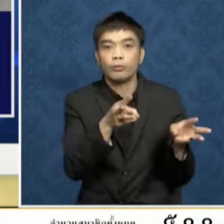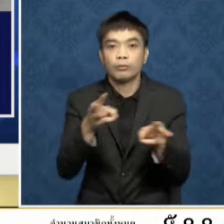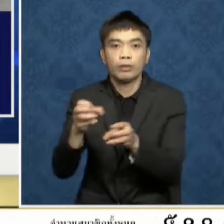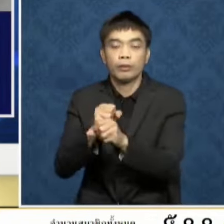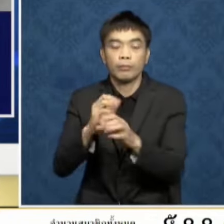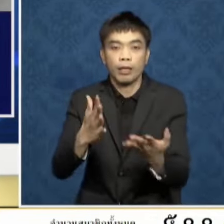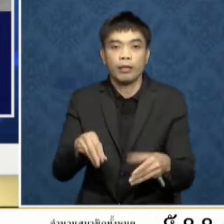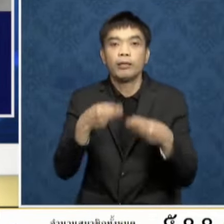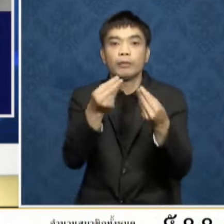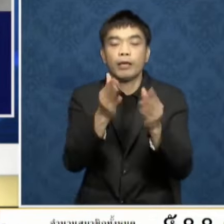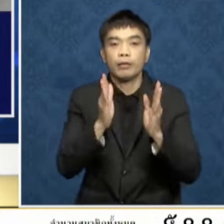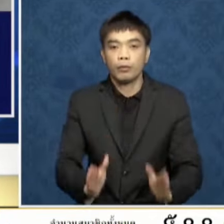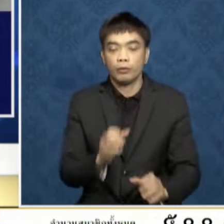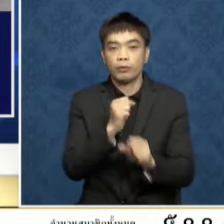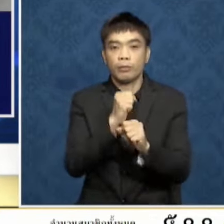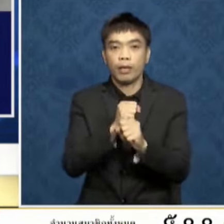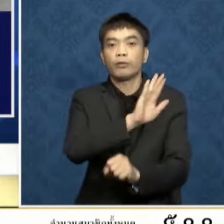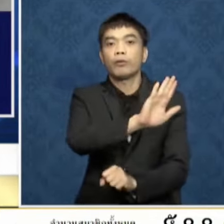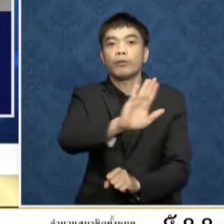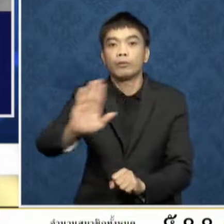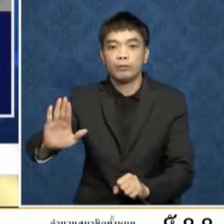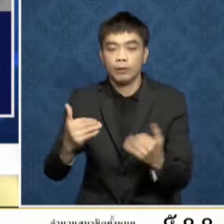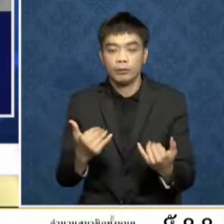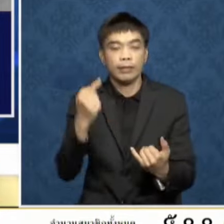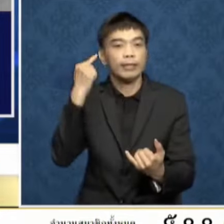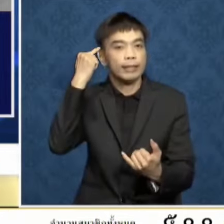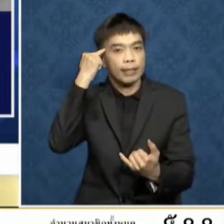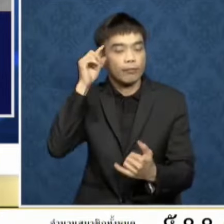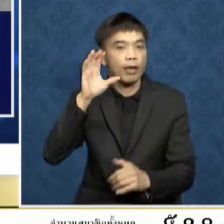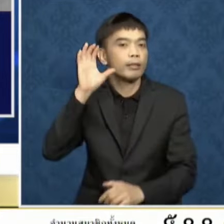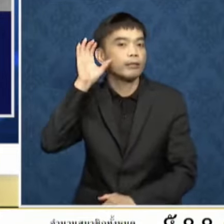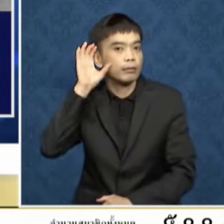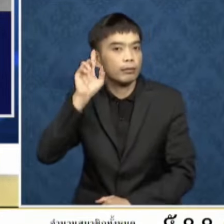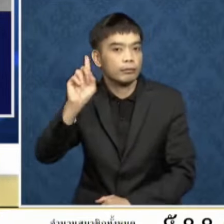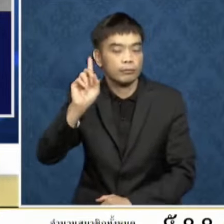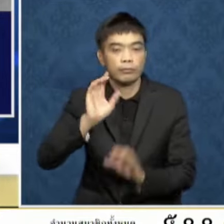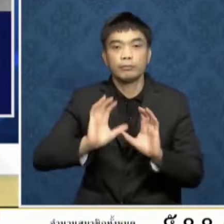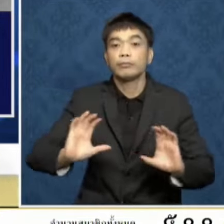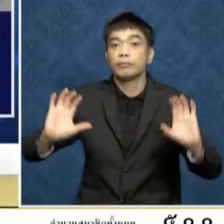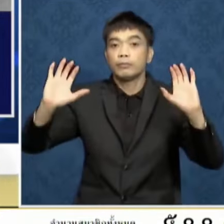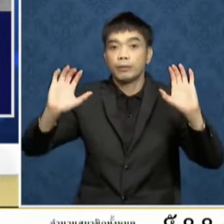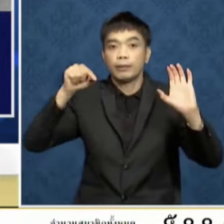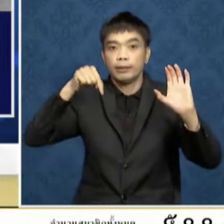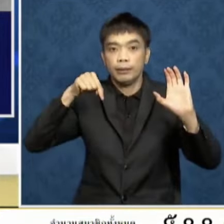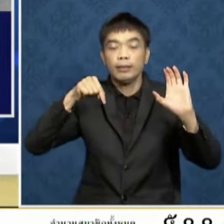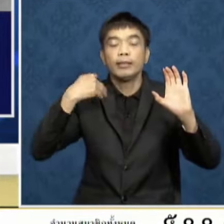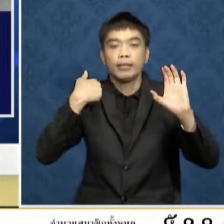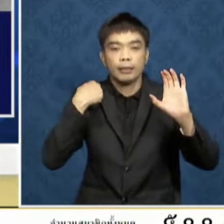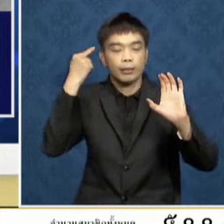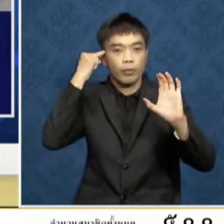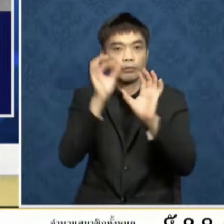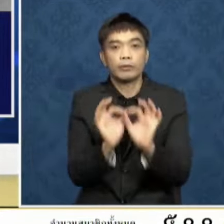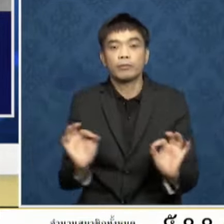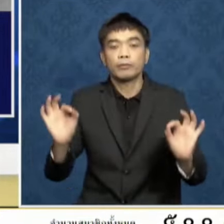ค่ะดิฉันเชื่อว่ารัฐบาลชุดนี้ก็ยังให้เห็นความสำคัญกับเรื่องนี้ถึงแม้ว่าจะไม่